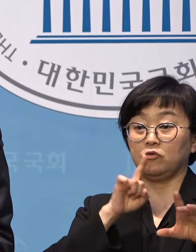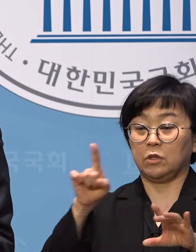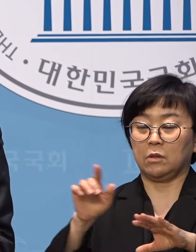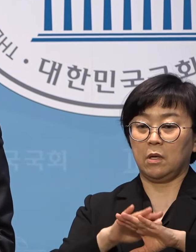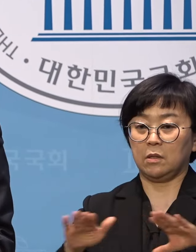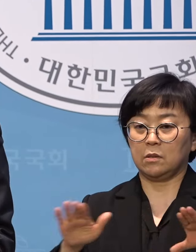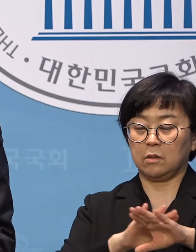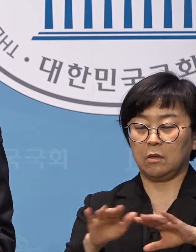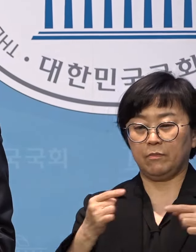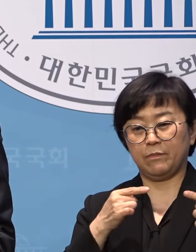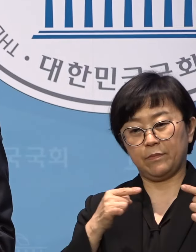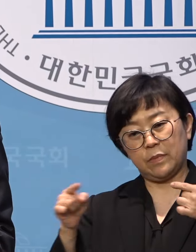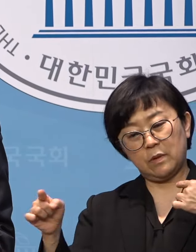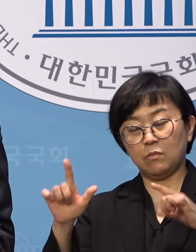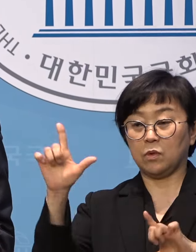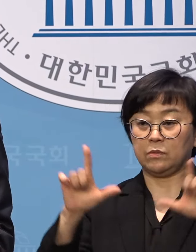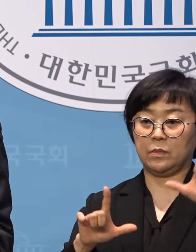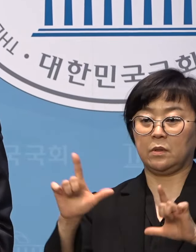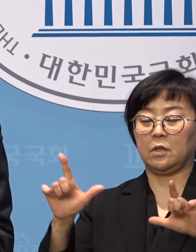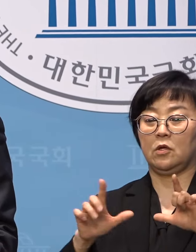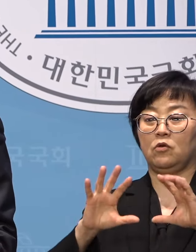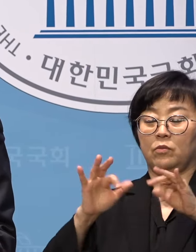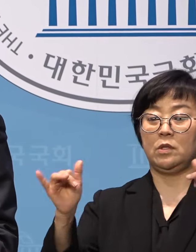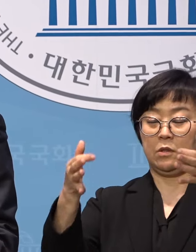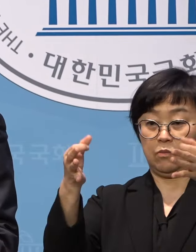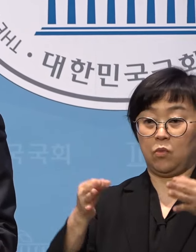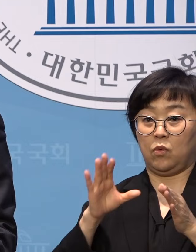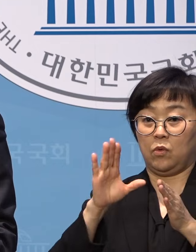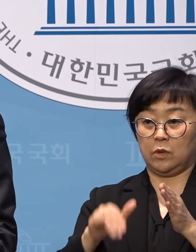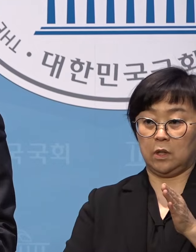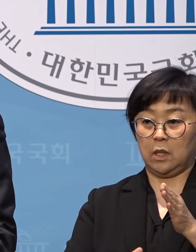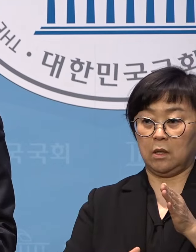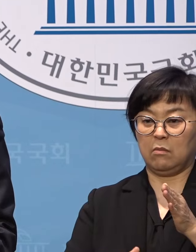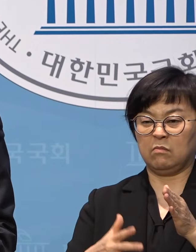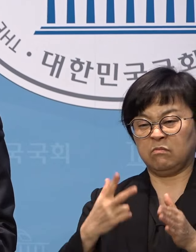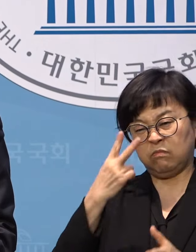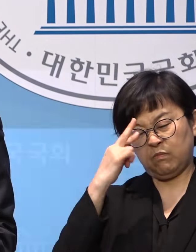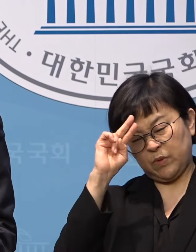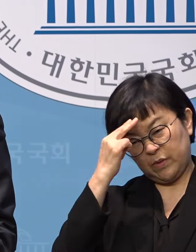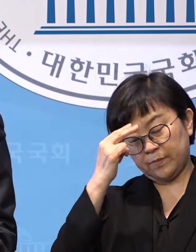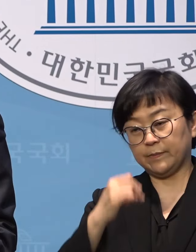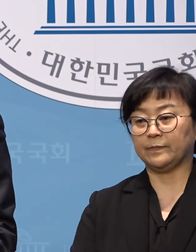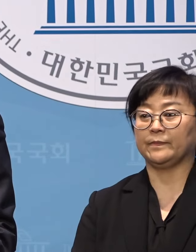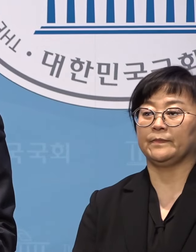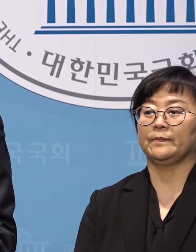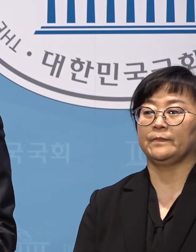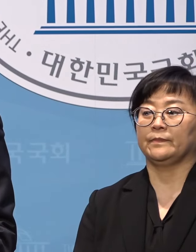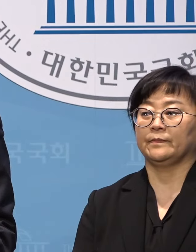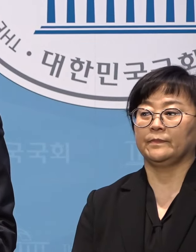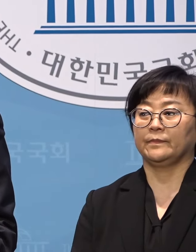해석이 엇갈리는 모습이 국민들이 보시기에는 눈살 찌푸려지는 일일 것입니다.